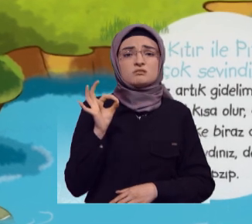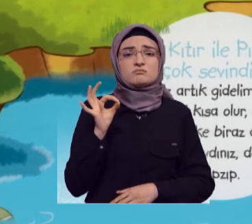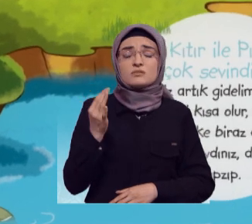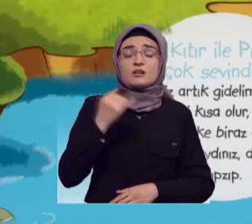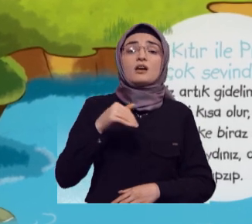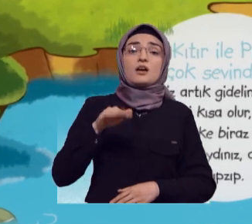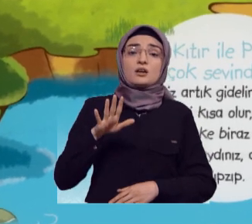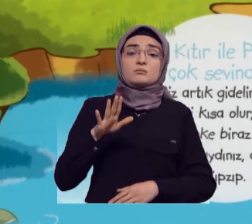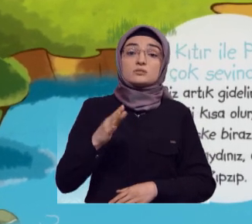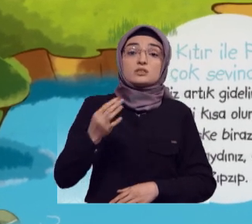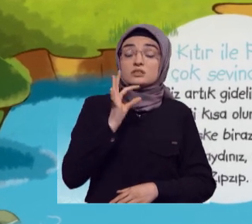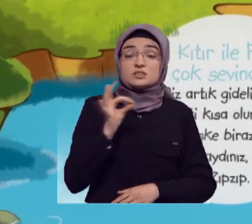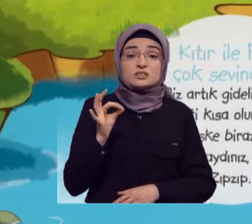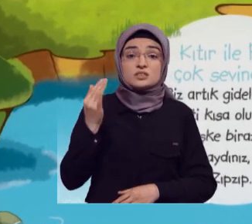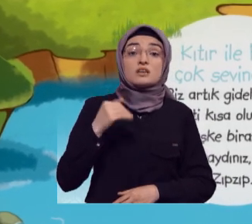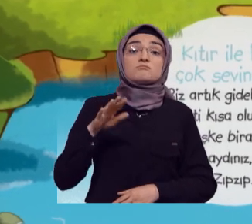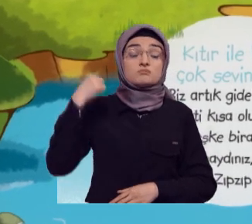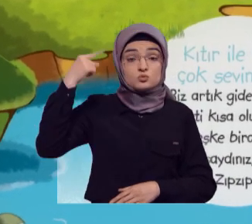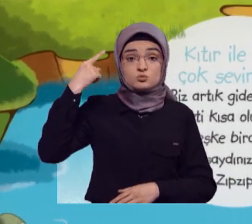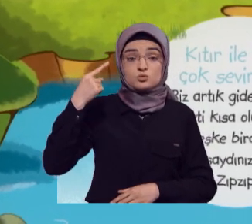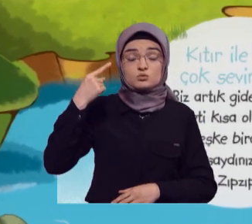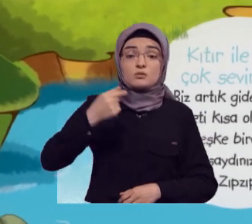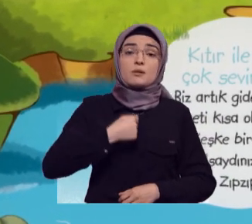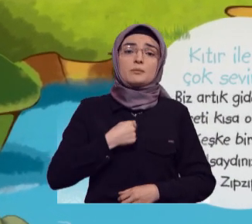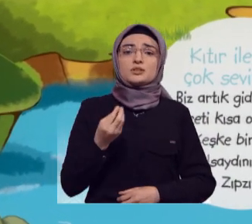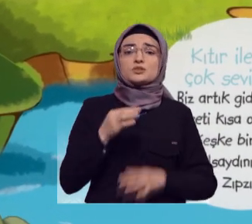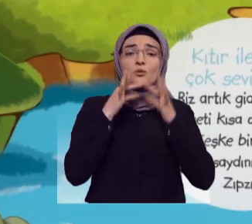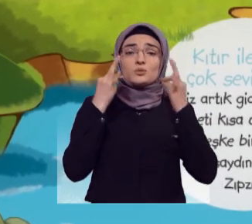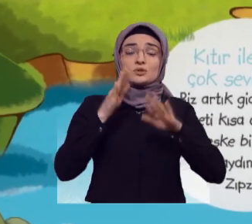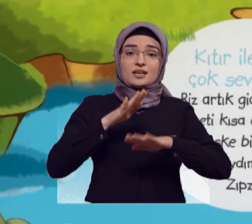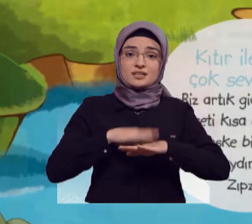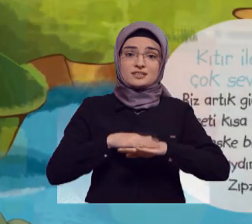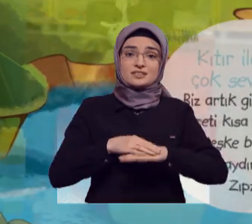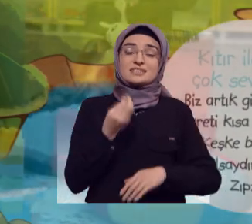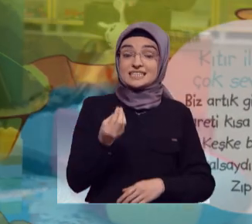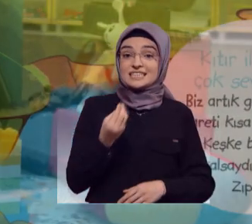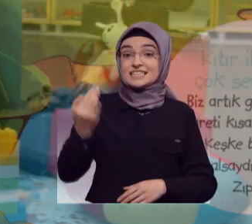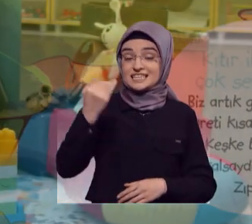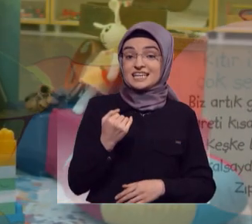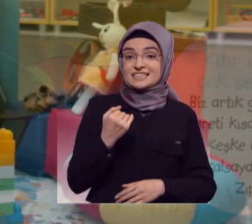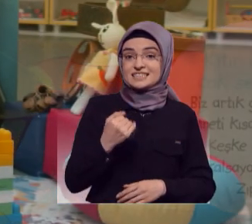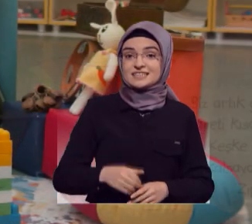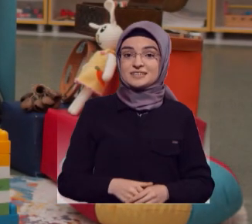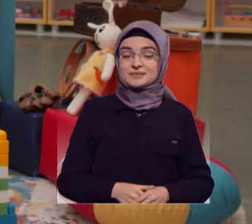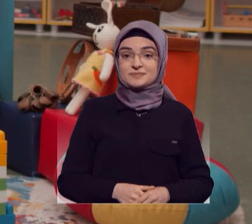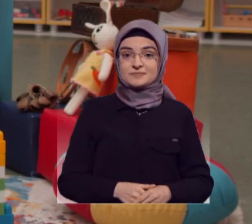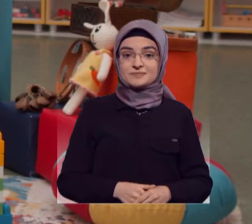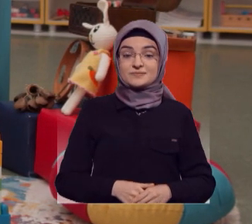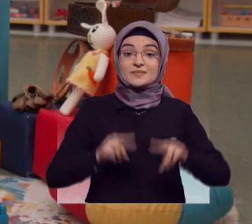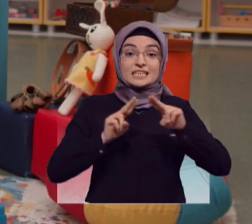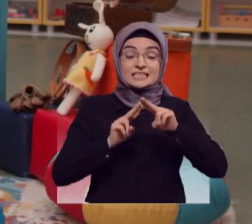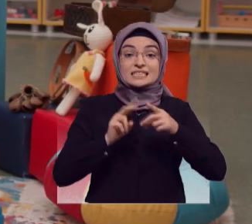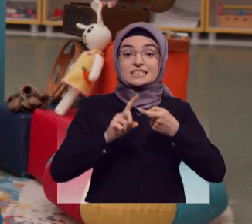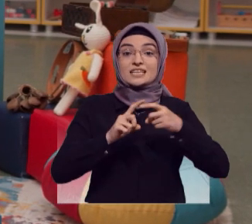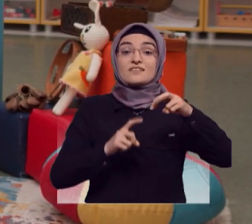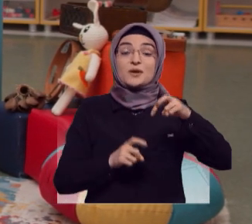gelmedi. Kimsenin gelmeyeceğini düşünmüştüm o yüzden. Beni çok mutlu ettiniz. İyi ki geldiniz.